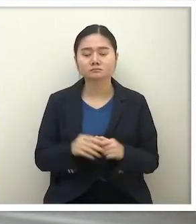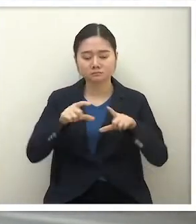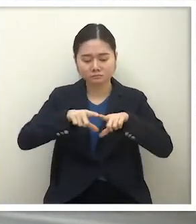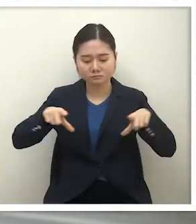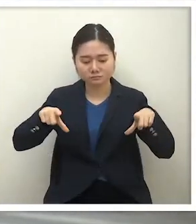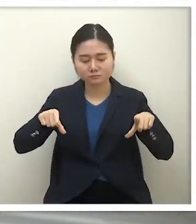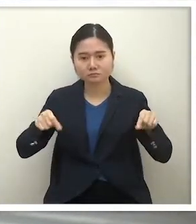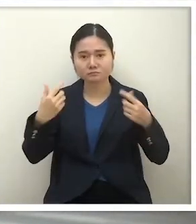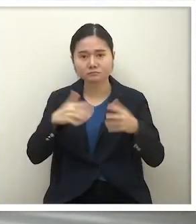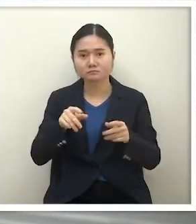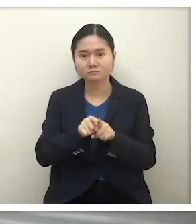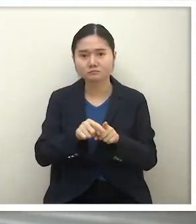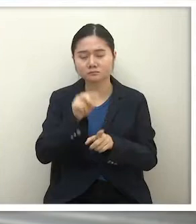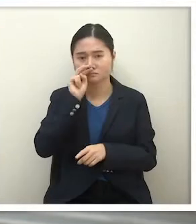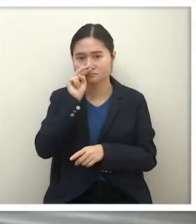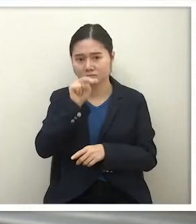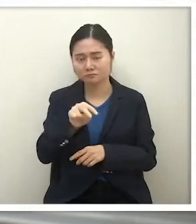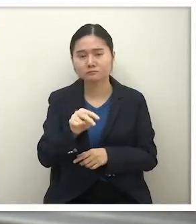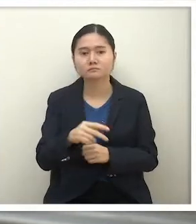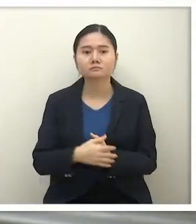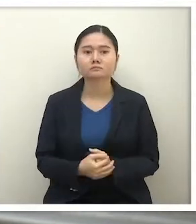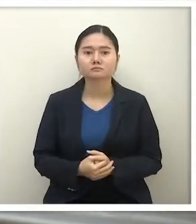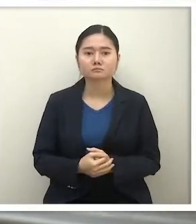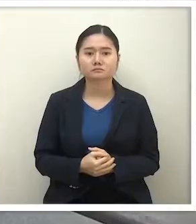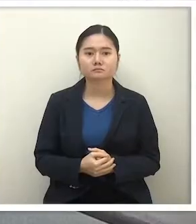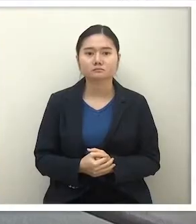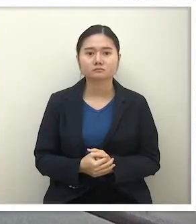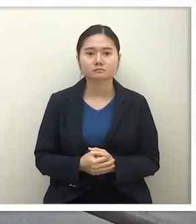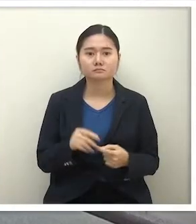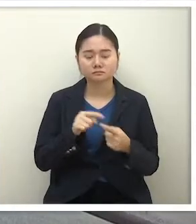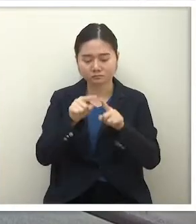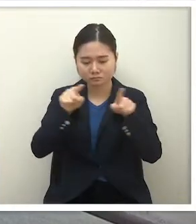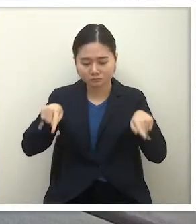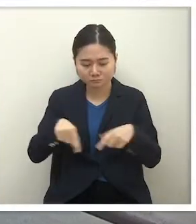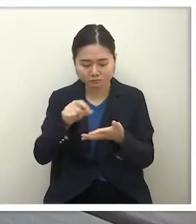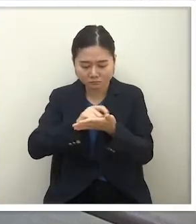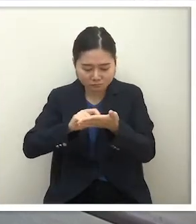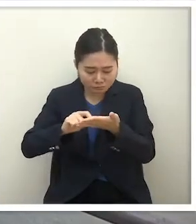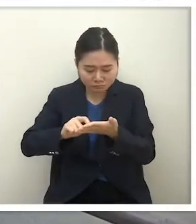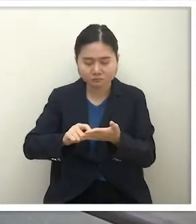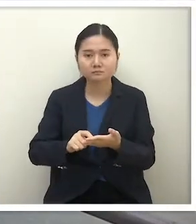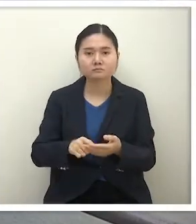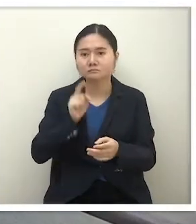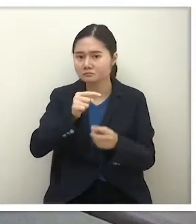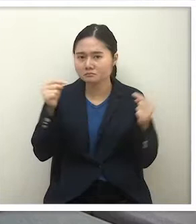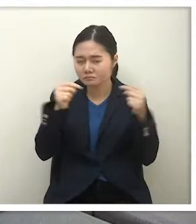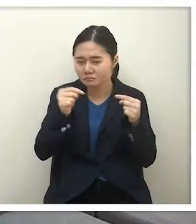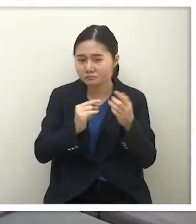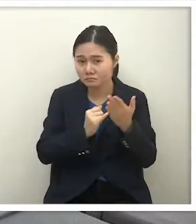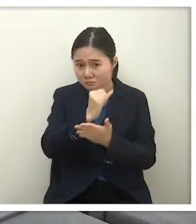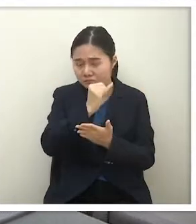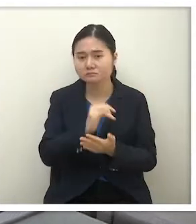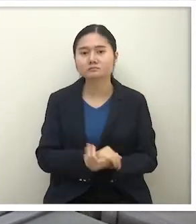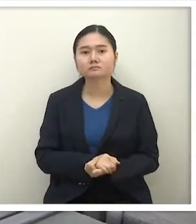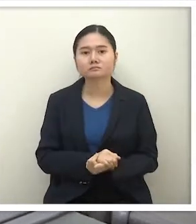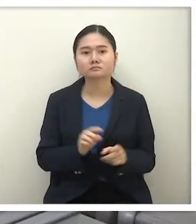แล้วก็มองเขียนลงในนี้เลยเขียนลงในนี้เลยนะครับแม่นแน่นอนเป๊ะเลยน